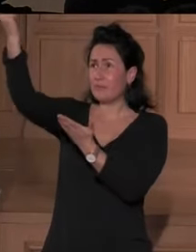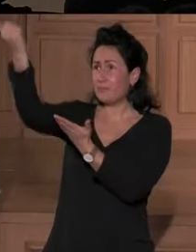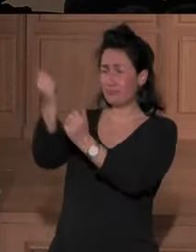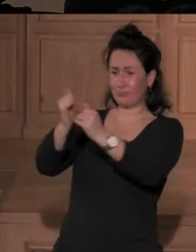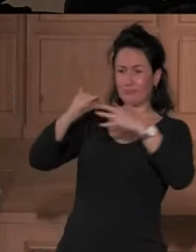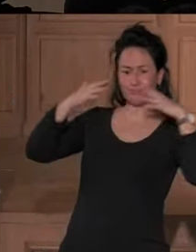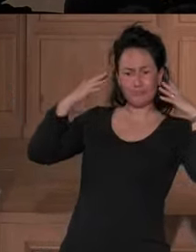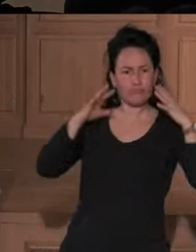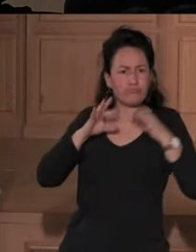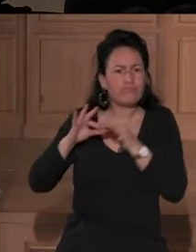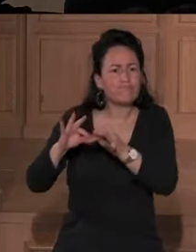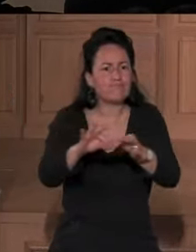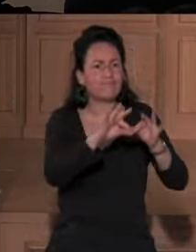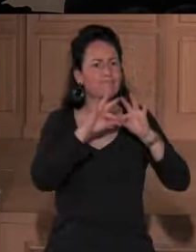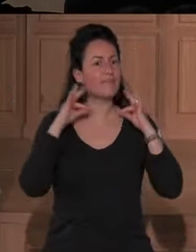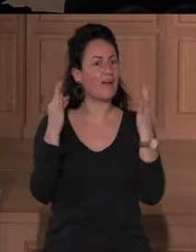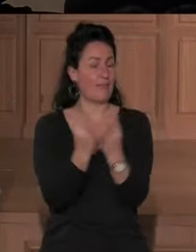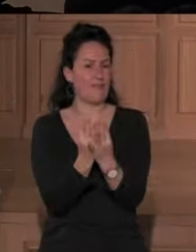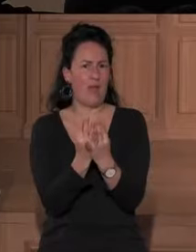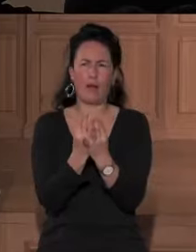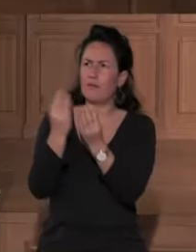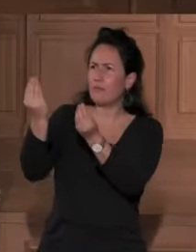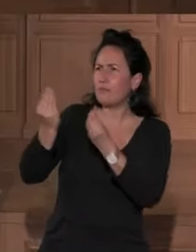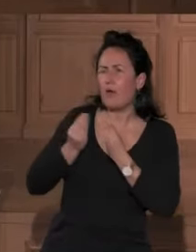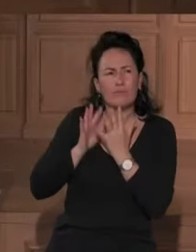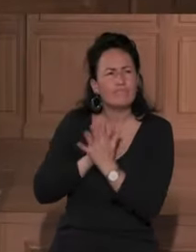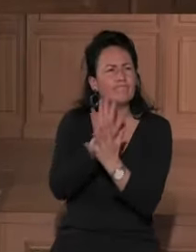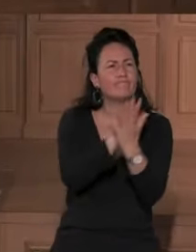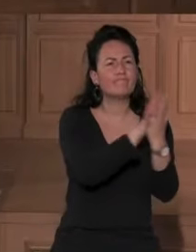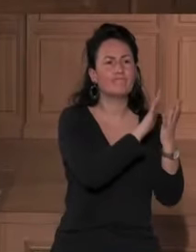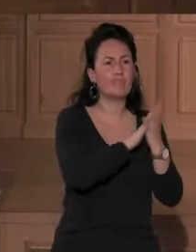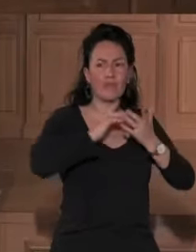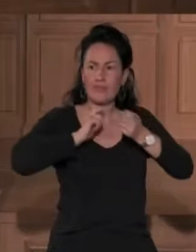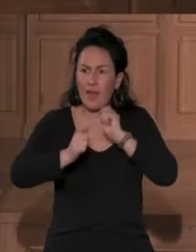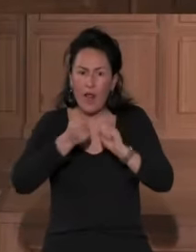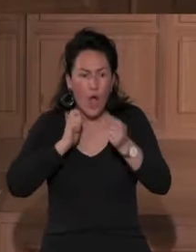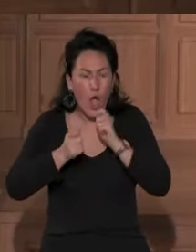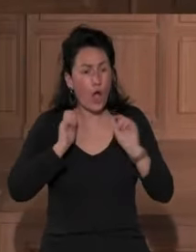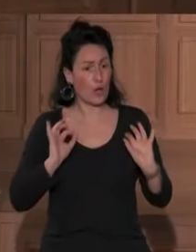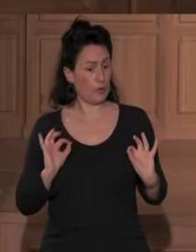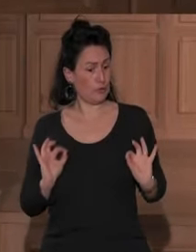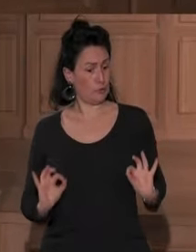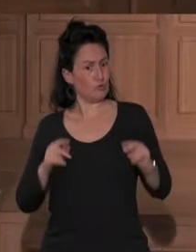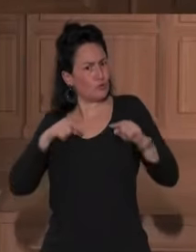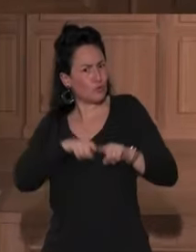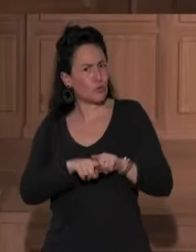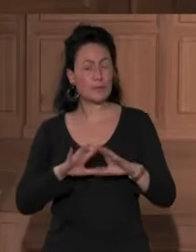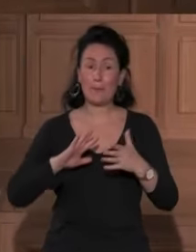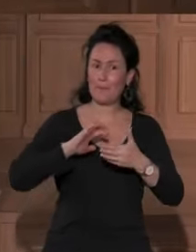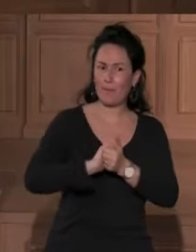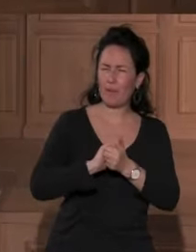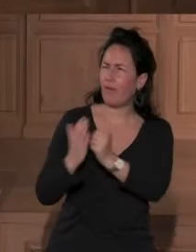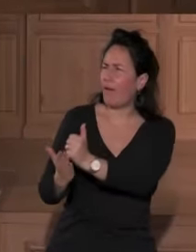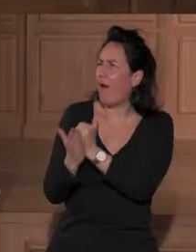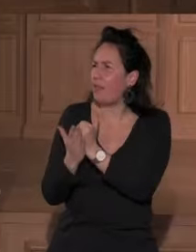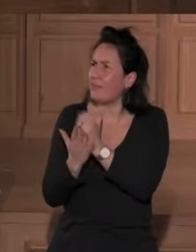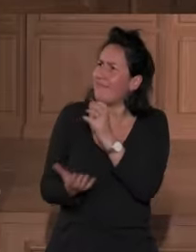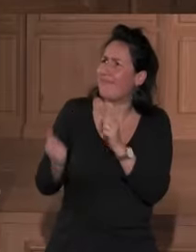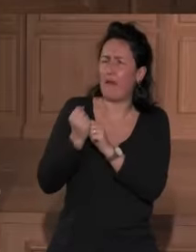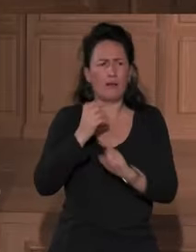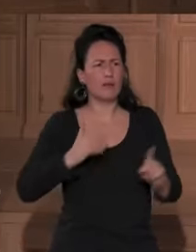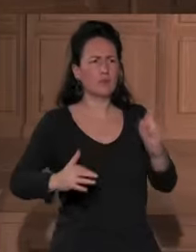fraternel, inspire-nous un rêve de rencontre, de dialogue, de justice et de paix, Aide-nous à créer des sociétés plus saines, un monde